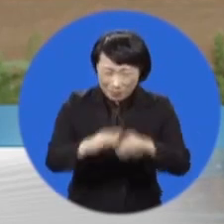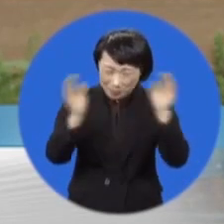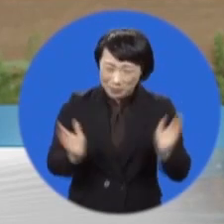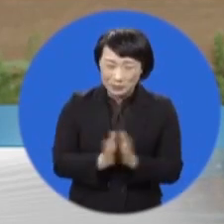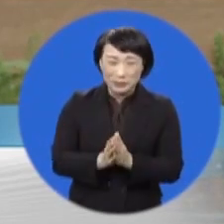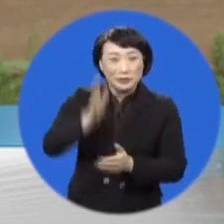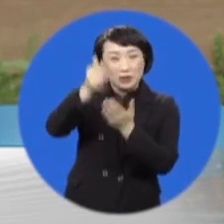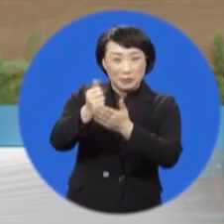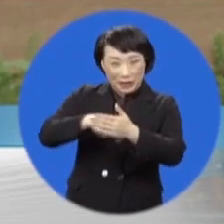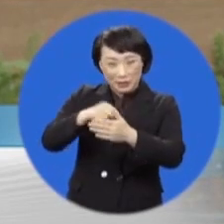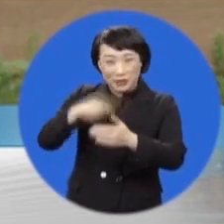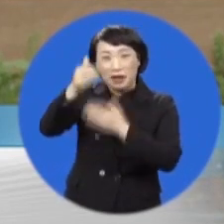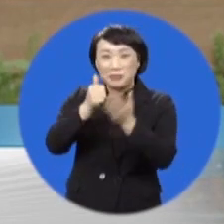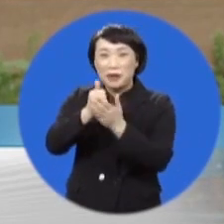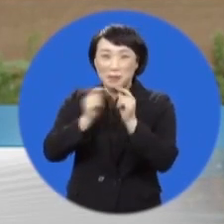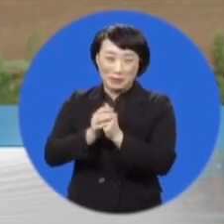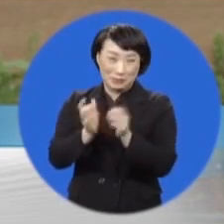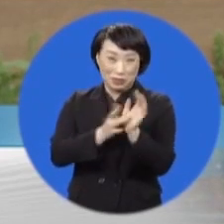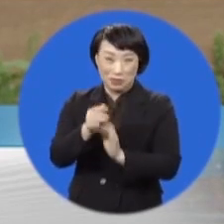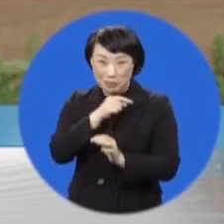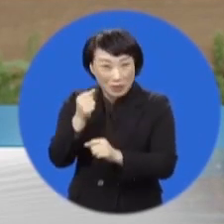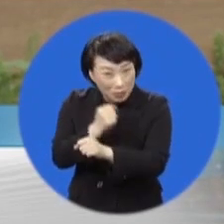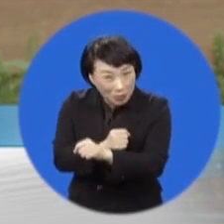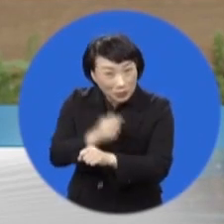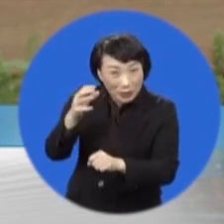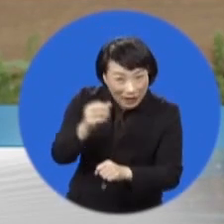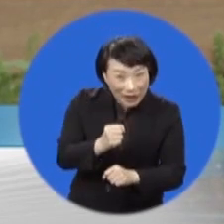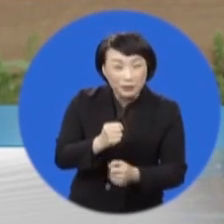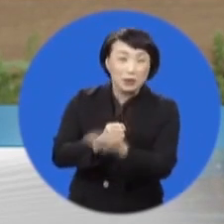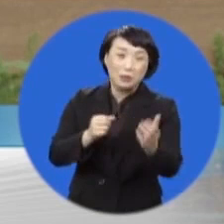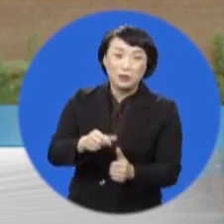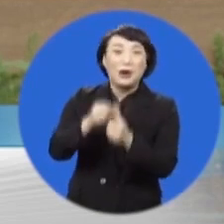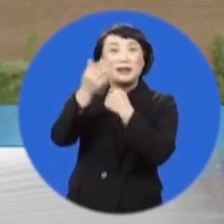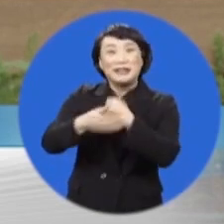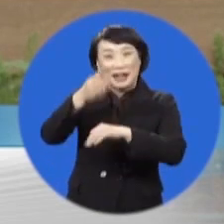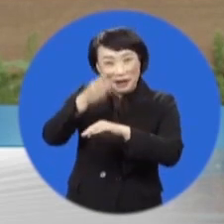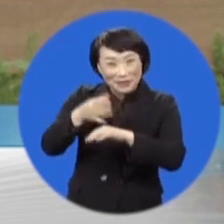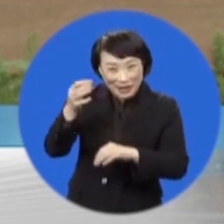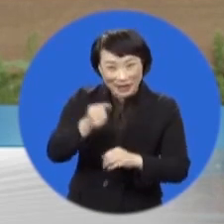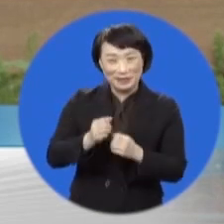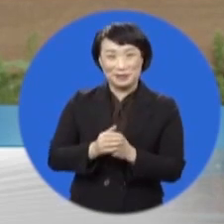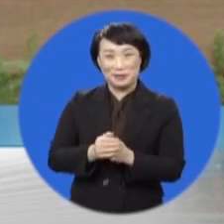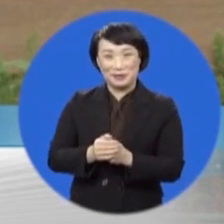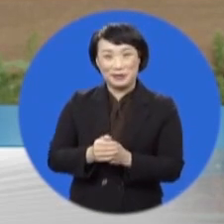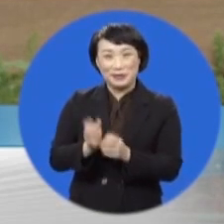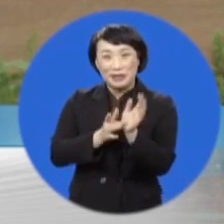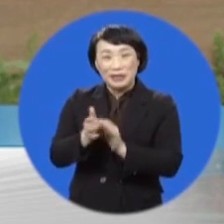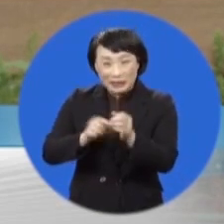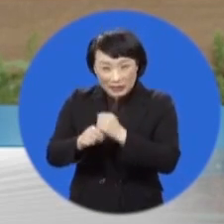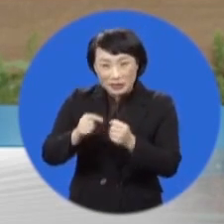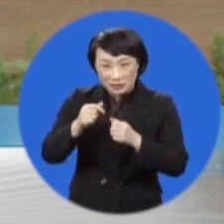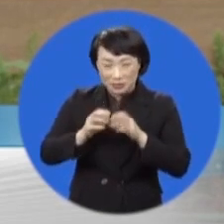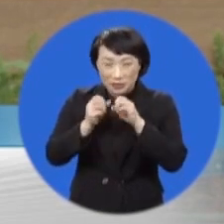성령 안에서 말씀으로 예수의 피 공무로 구원의 은혜에 감사하며 그 투 술 쫓아